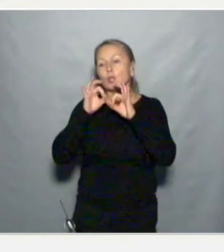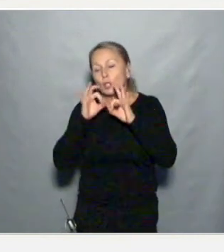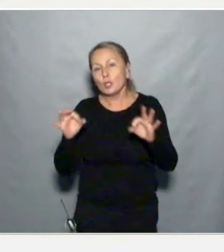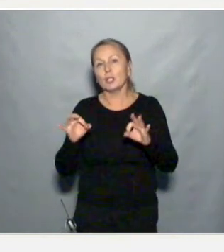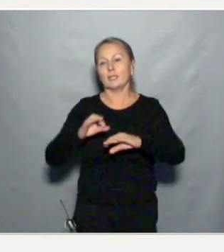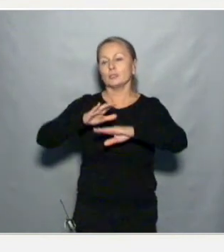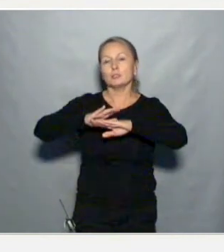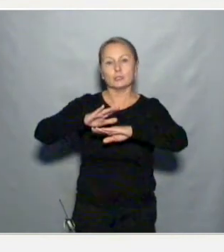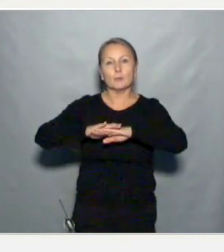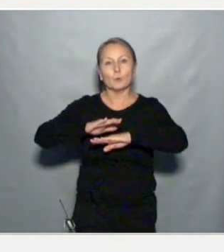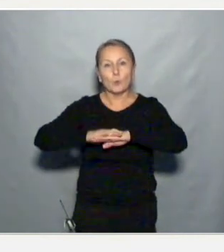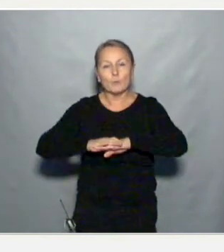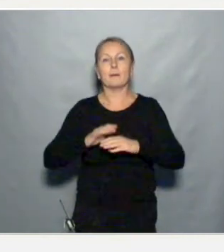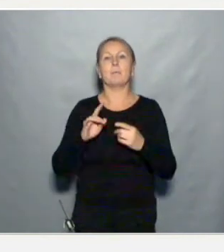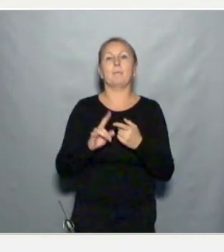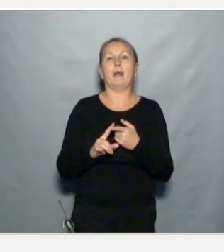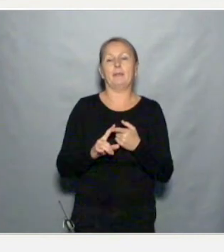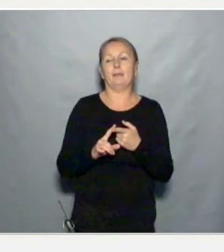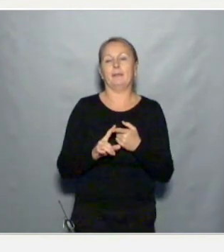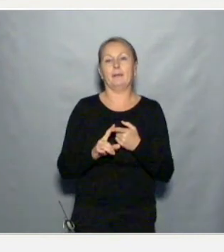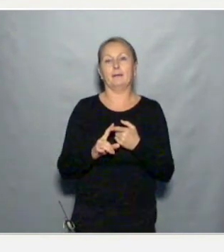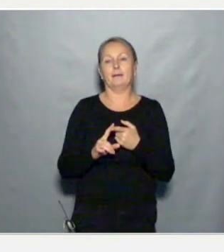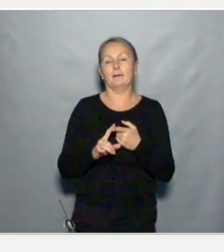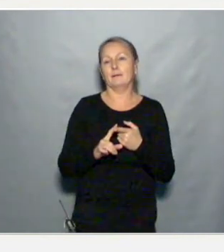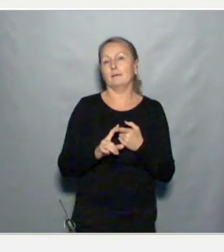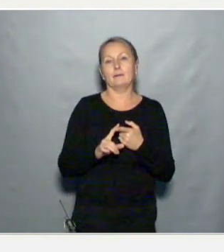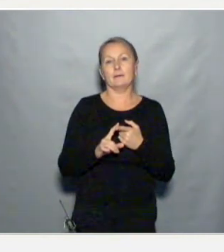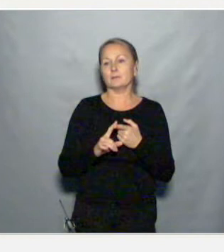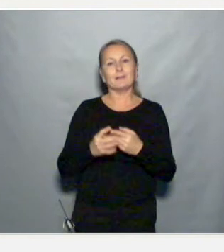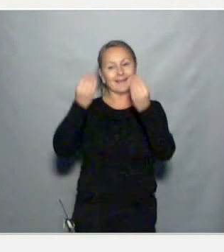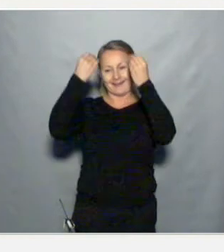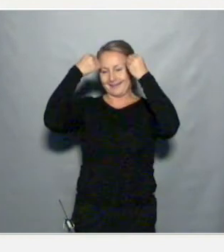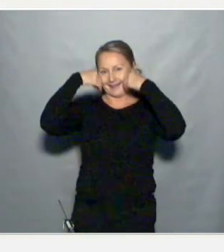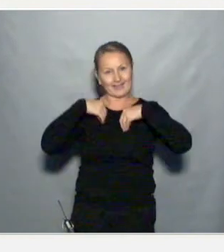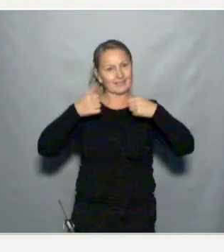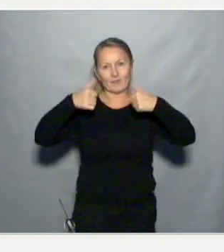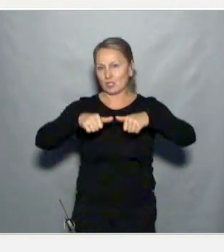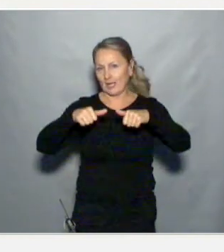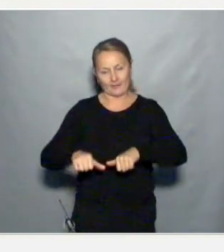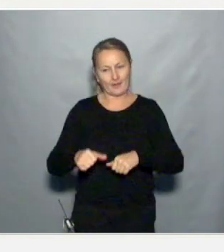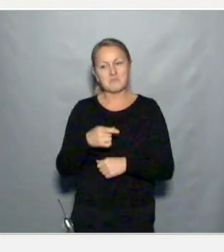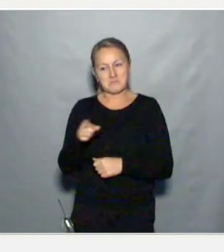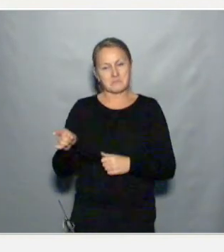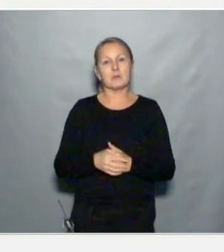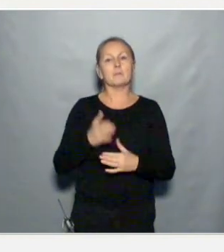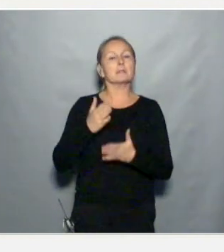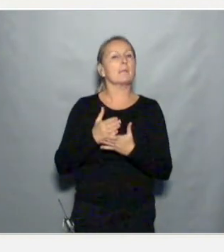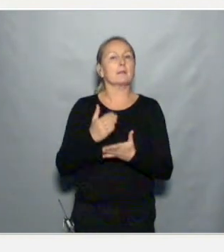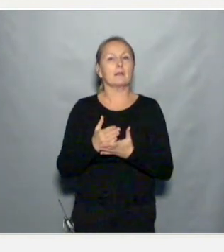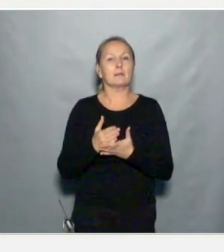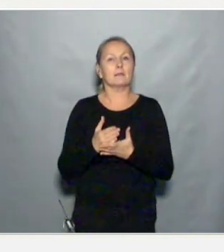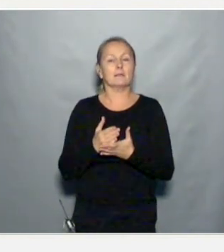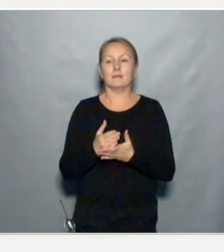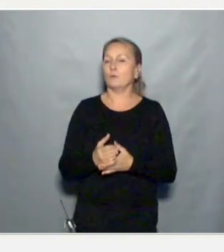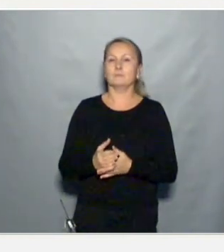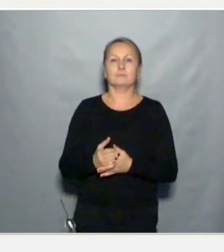ADHD-symptom, men man tyckte inte att jag hade några inlärningssvårigheter. Så man bestämde sig för att inte ställa en